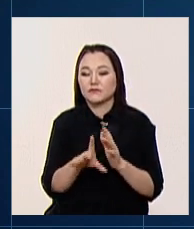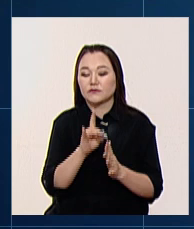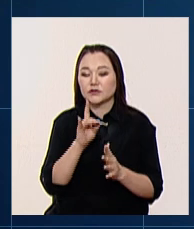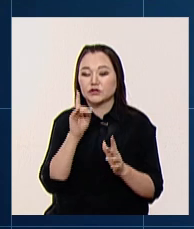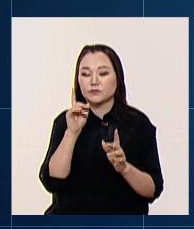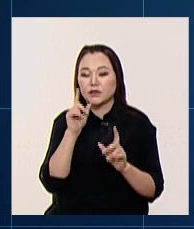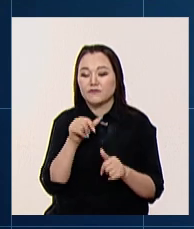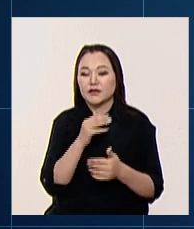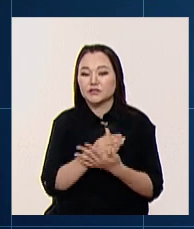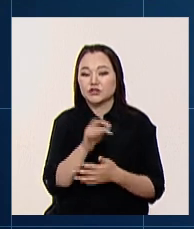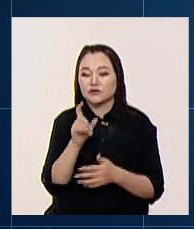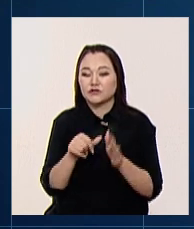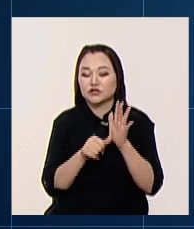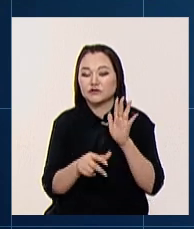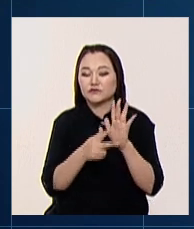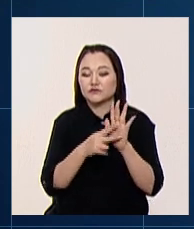бар адамдардың